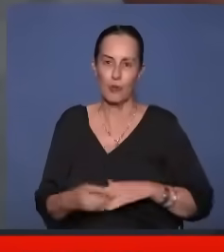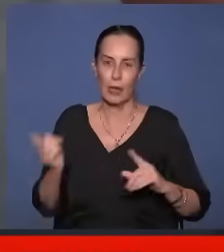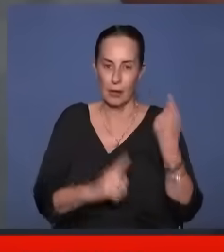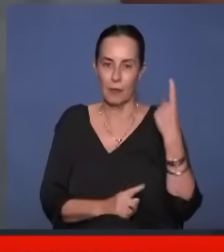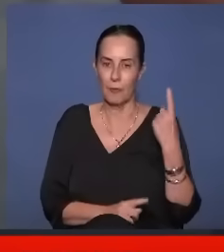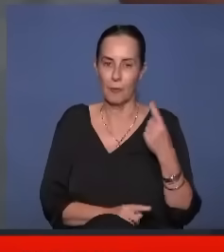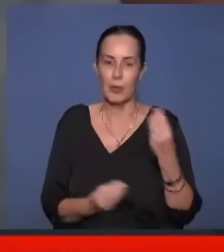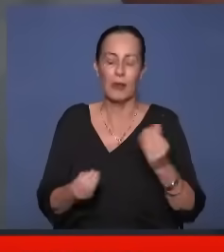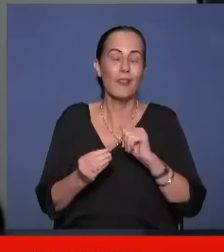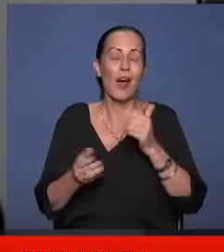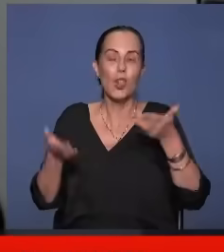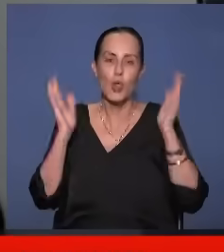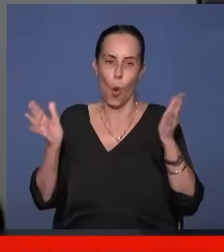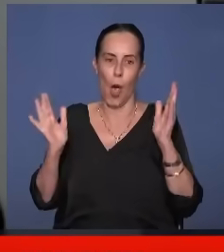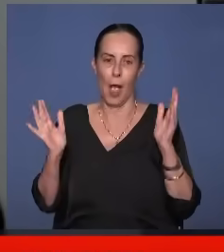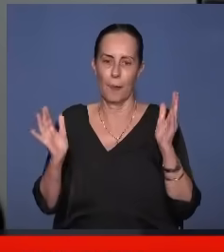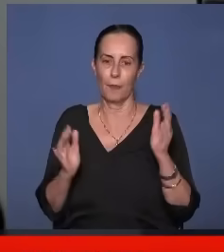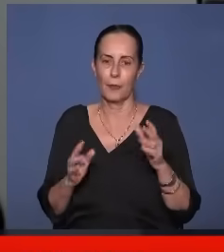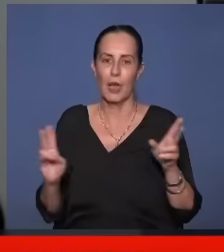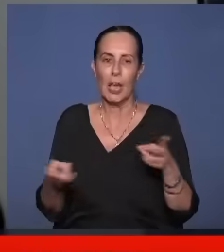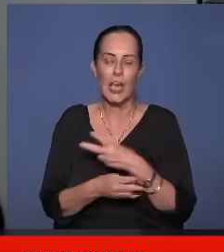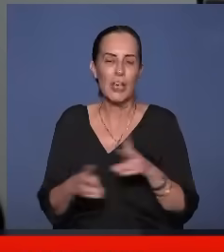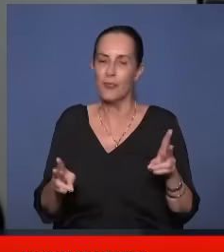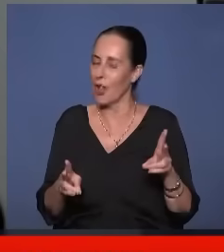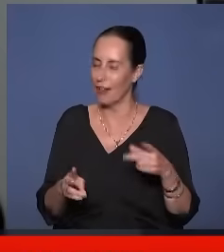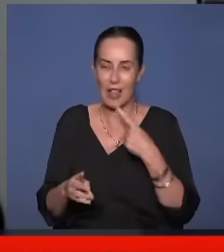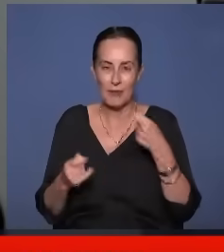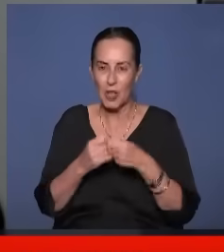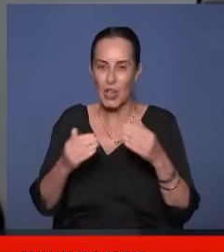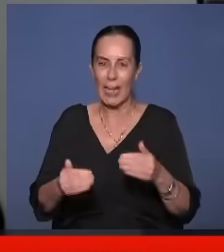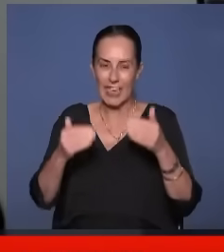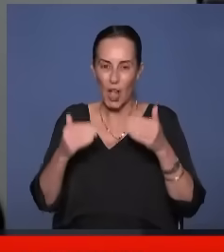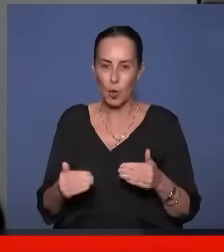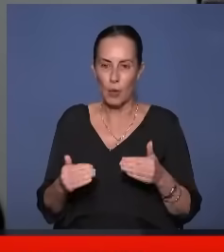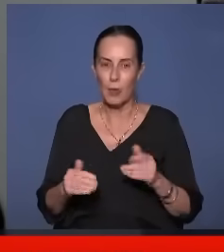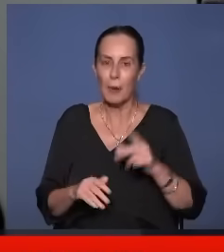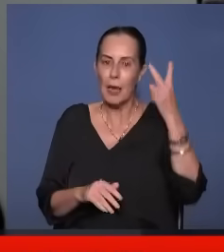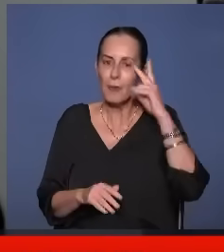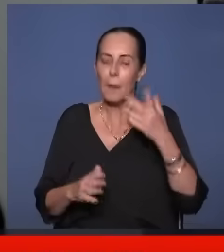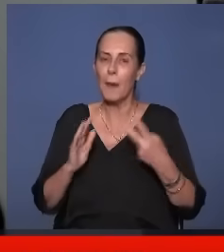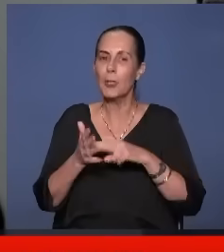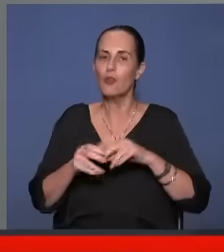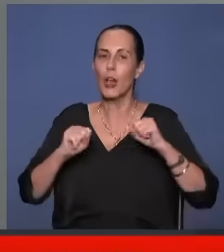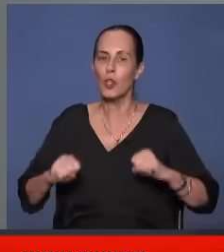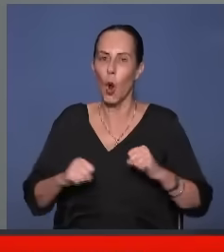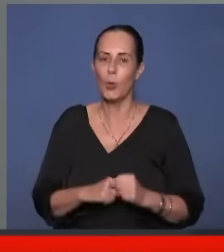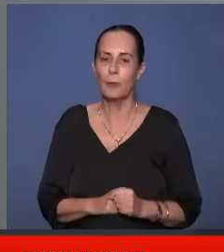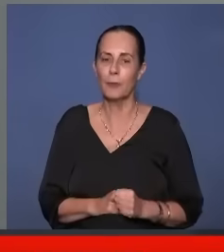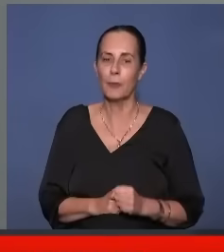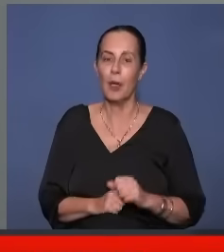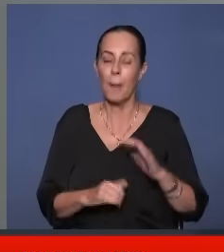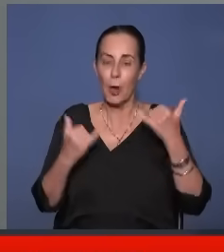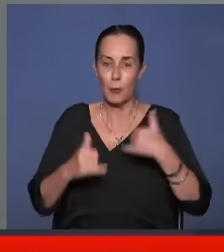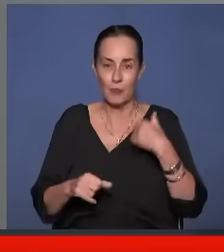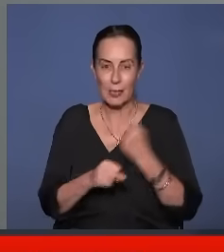שהוא היום ונורא בכל מקרה. אי אפשר לשפוט את ההתנתקות בלי להבין מה הייתה המדיניות של אריאל שרון. מה שהיום